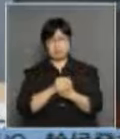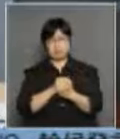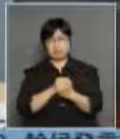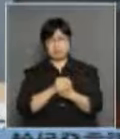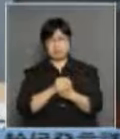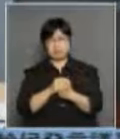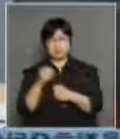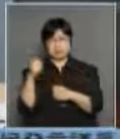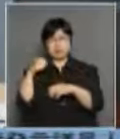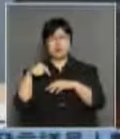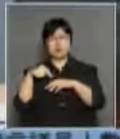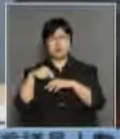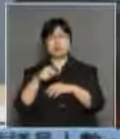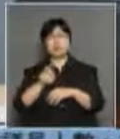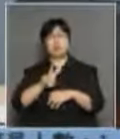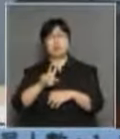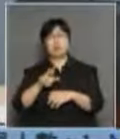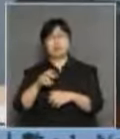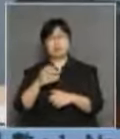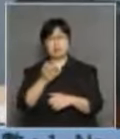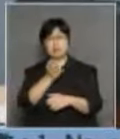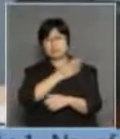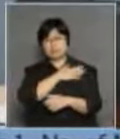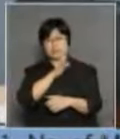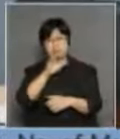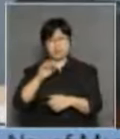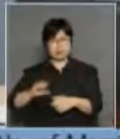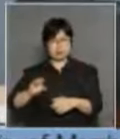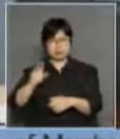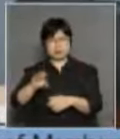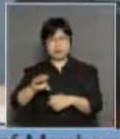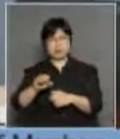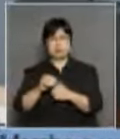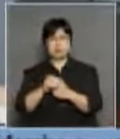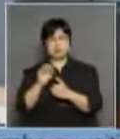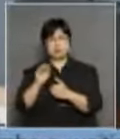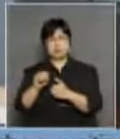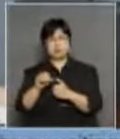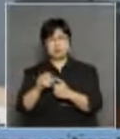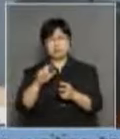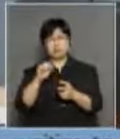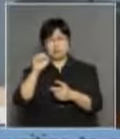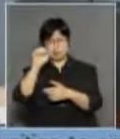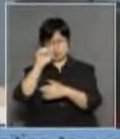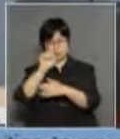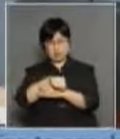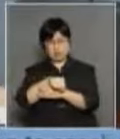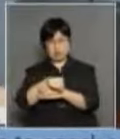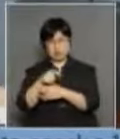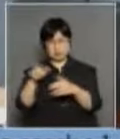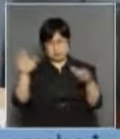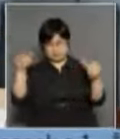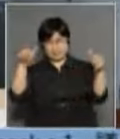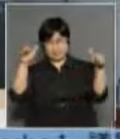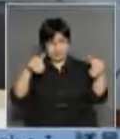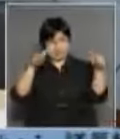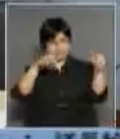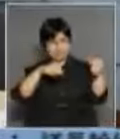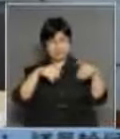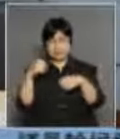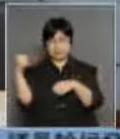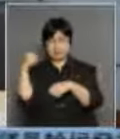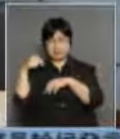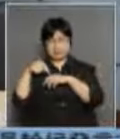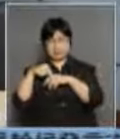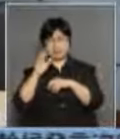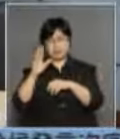強醫金都係咁啊，承擔500億。如果你哋肯俾我招攬做呢一個強醫金嘅嗰五百，就